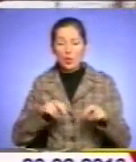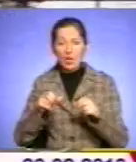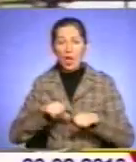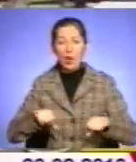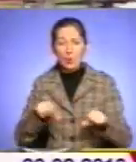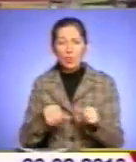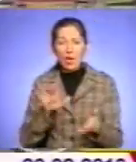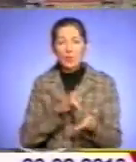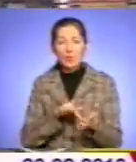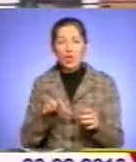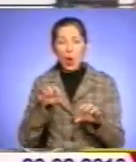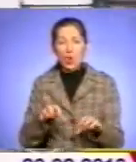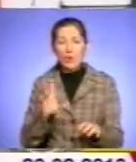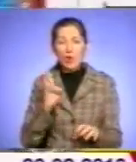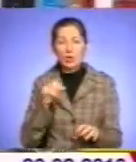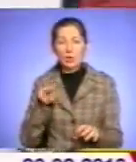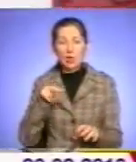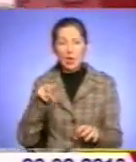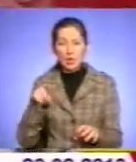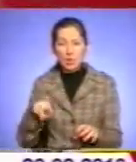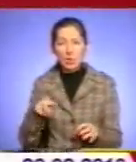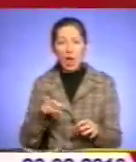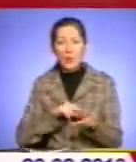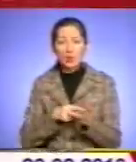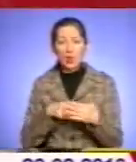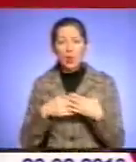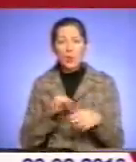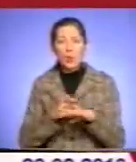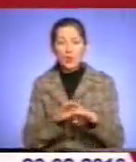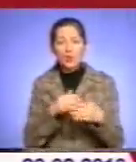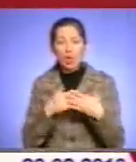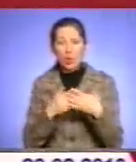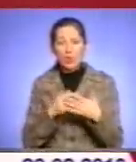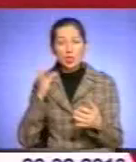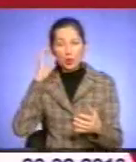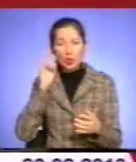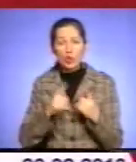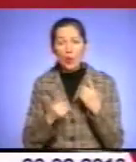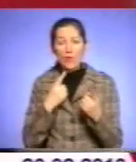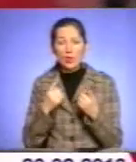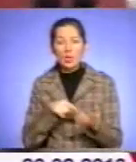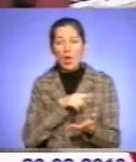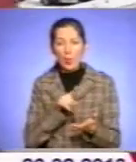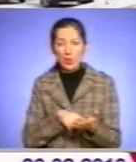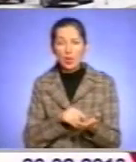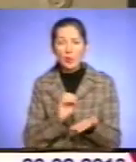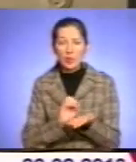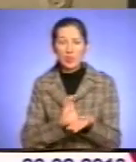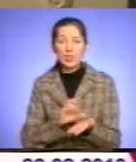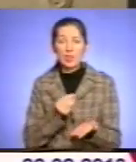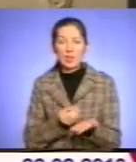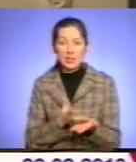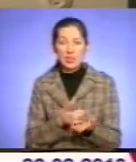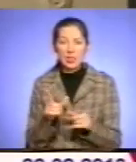голова Тернополя Сергій Надал планує провести громадські слухання, аби обговорити питання підвищення цін на проїзд з тернополянами.